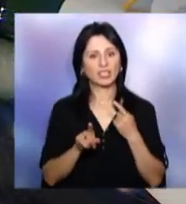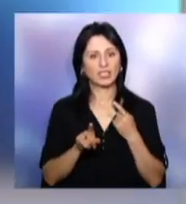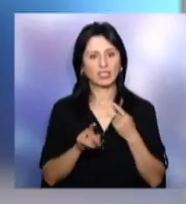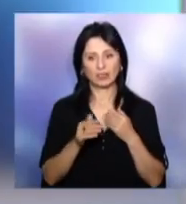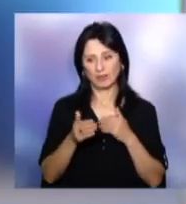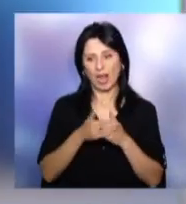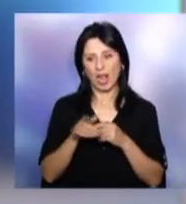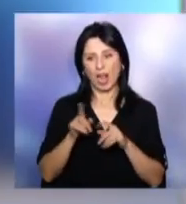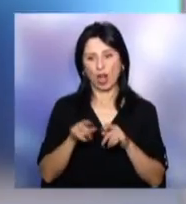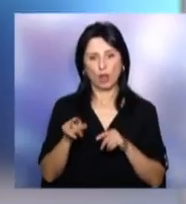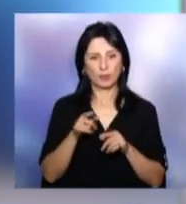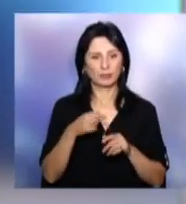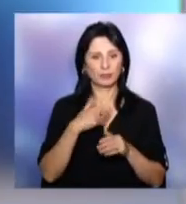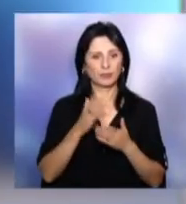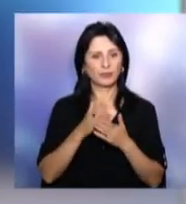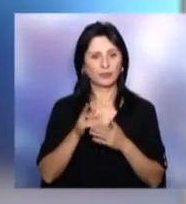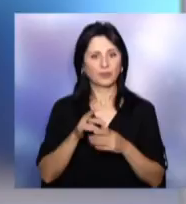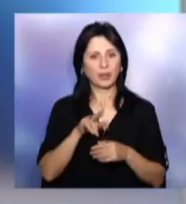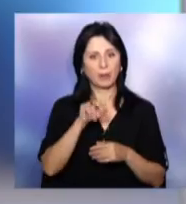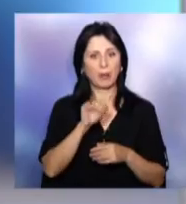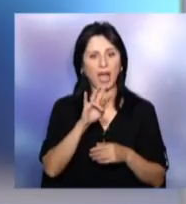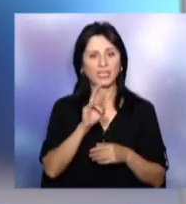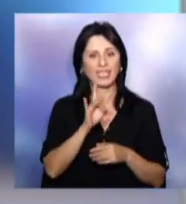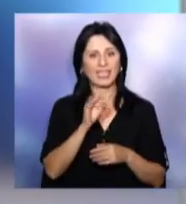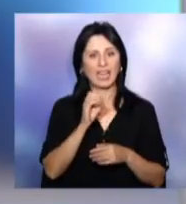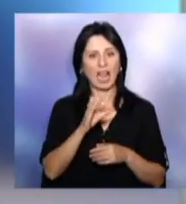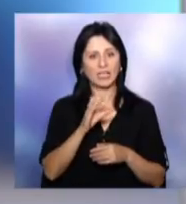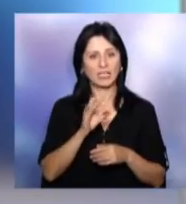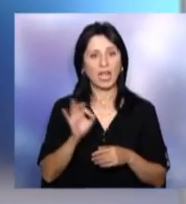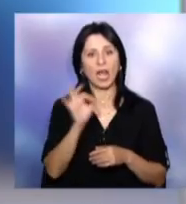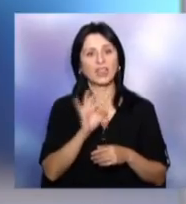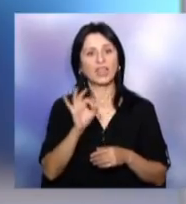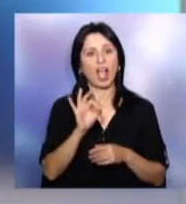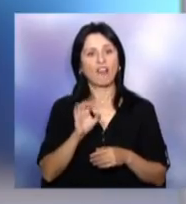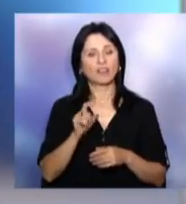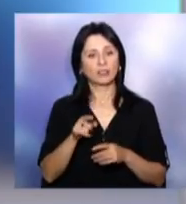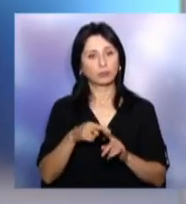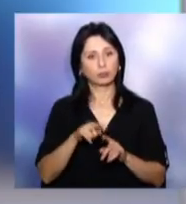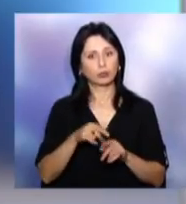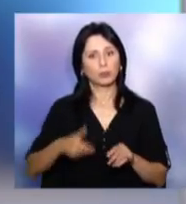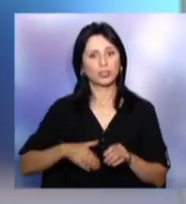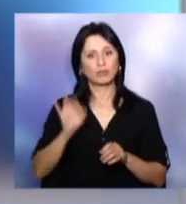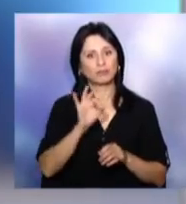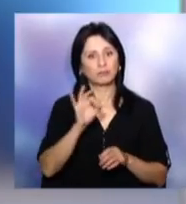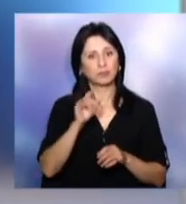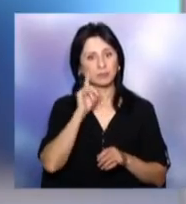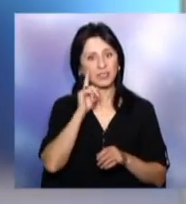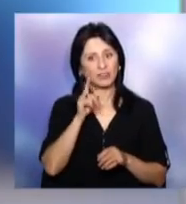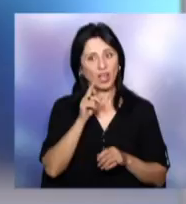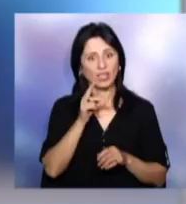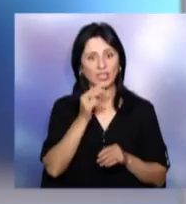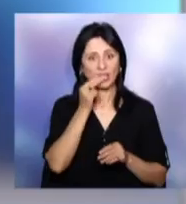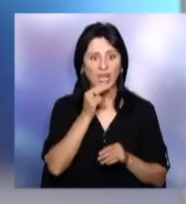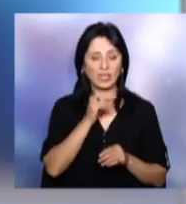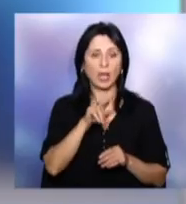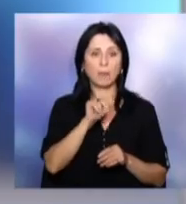ახლობელს ქონდა ამ დღეებში და მაგიტომ მაინტერესებს პანკრეასის შეტევა ნაღვლის ბუშტის შეტევისაგან რა ნიშნები ახასიათებს დიეტა ამ